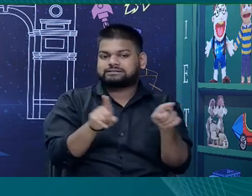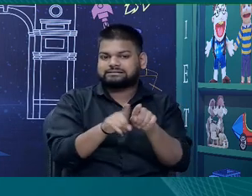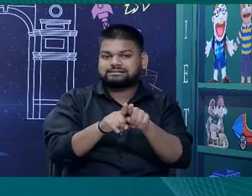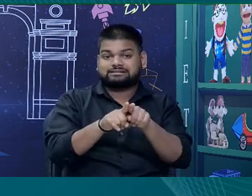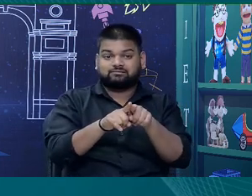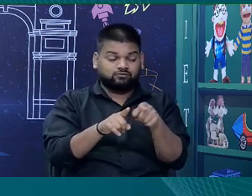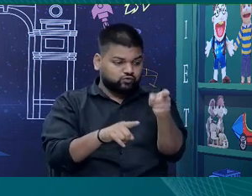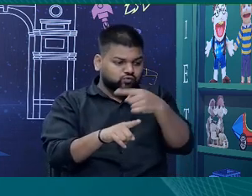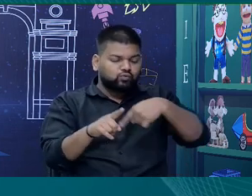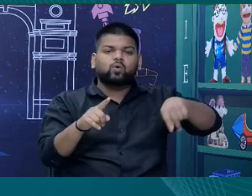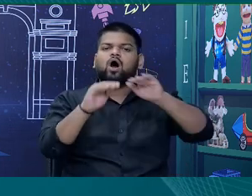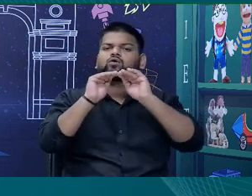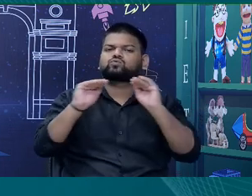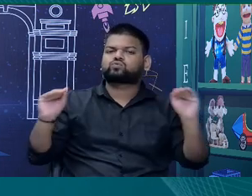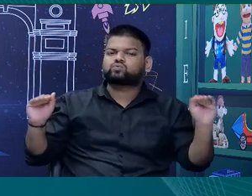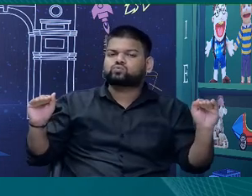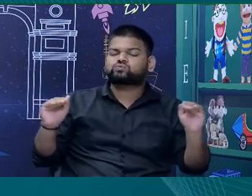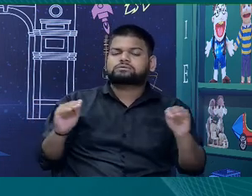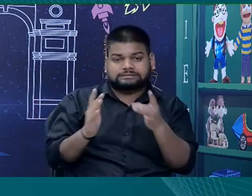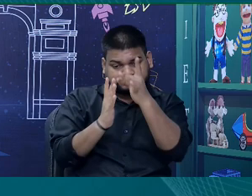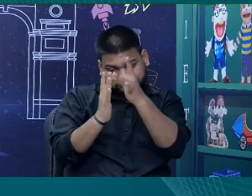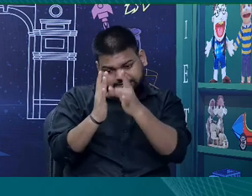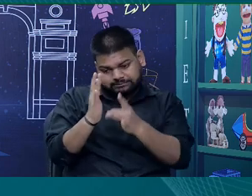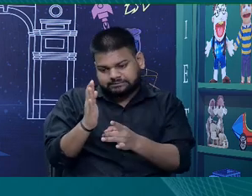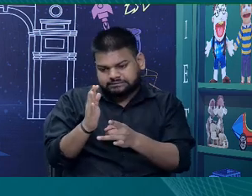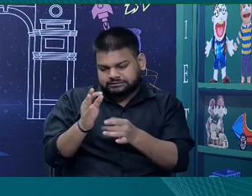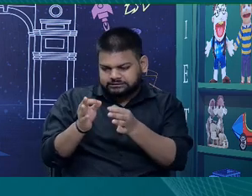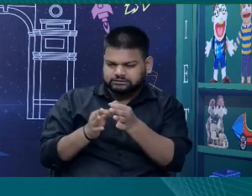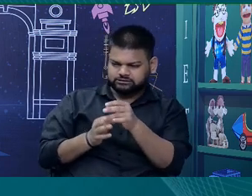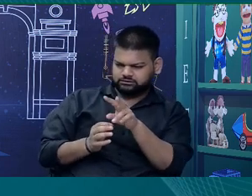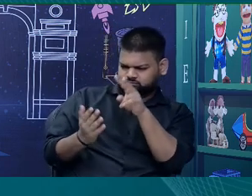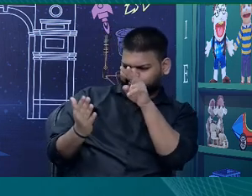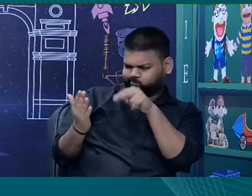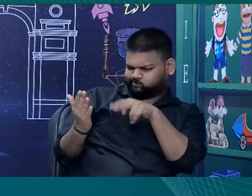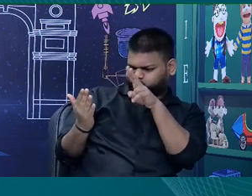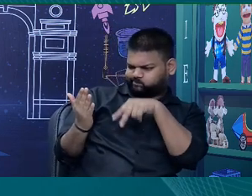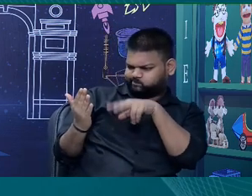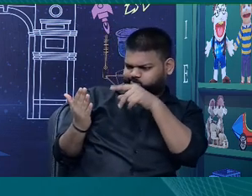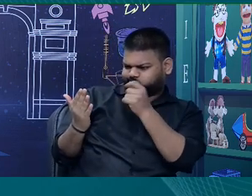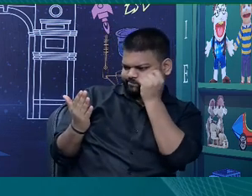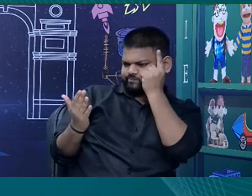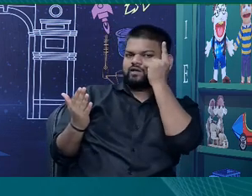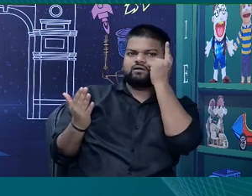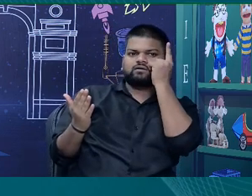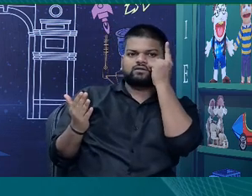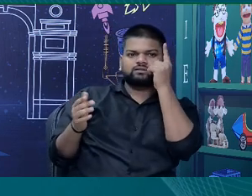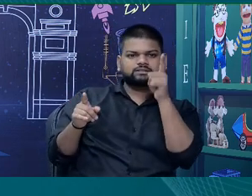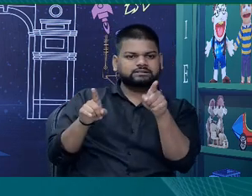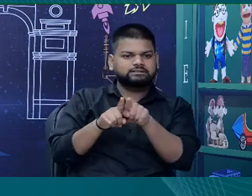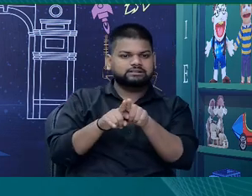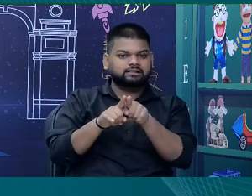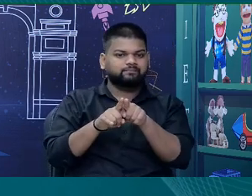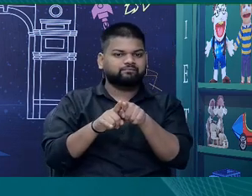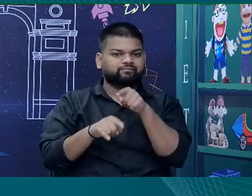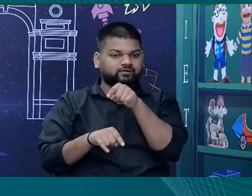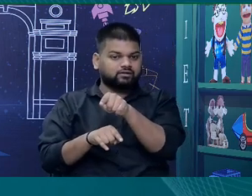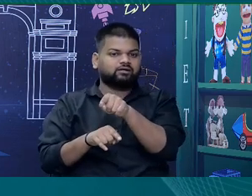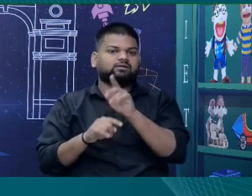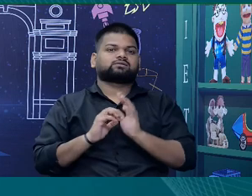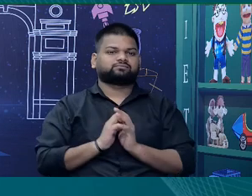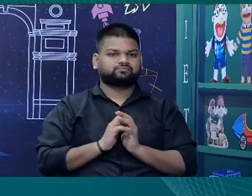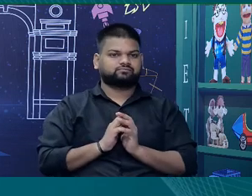है की एक्सप्रेशन हमारा टर्म्स से मिलकर बंता है और टर्म्स जो होते हैं वो हमारे फैक्टर्स से मिलकर बनते हैं जो की न्यूमेरिकल और